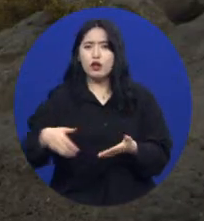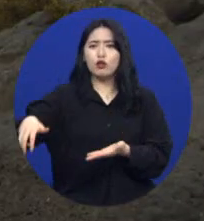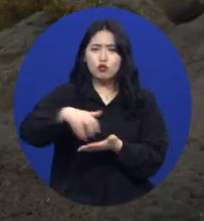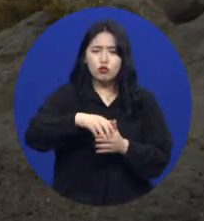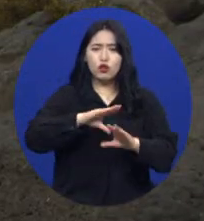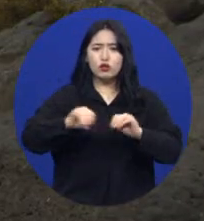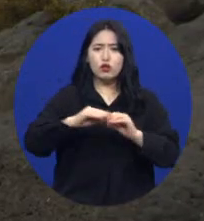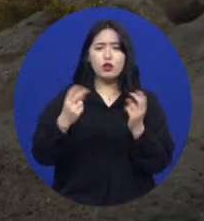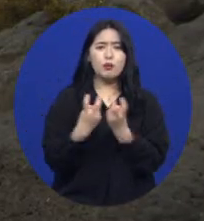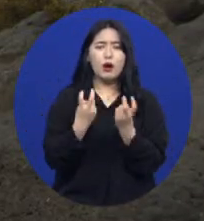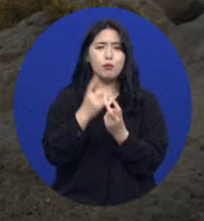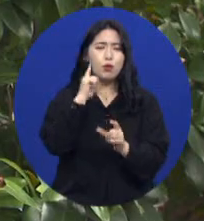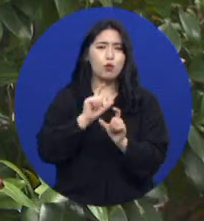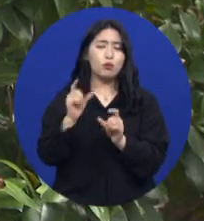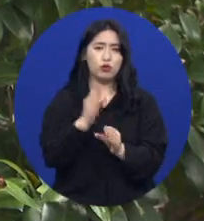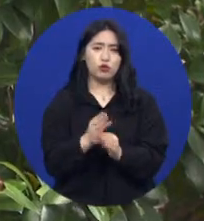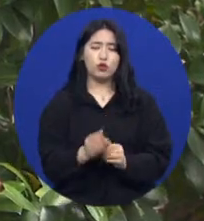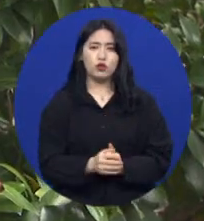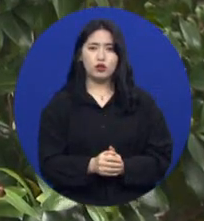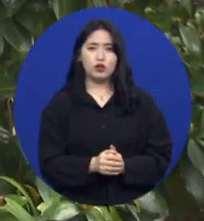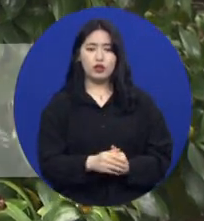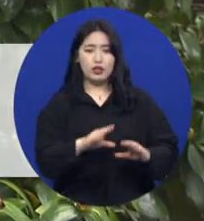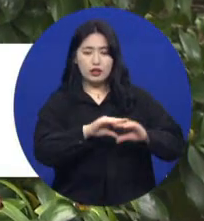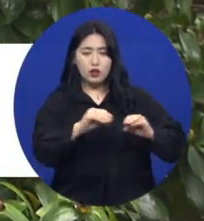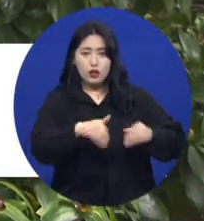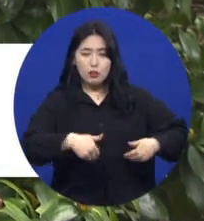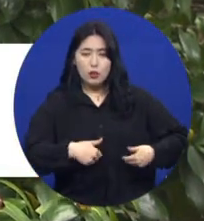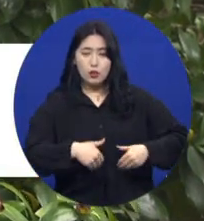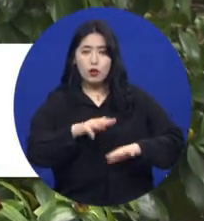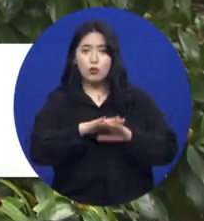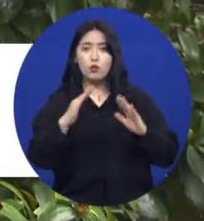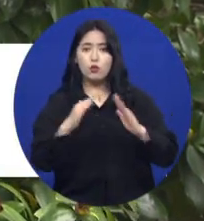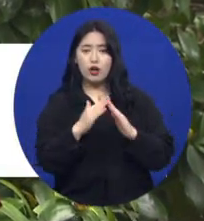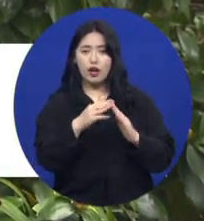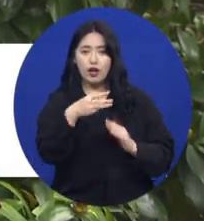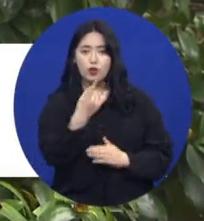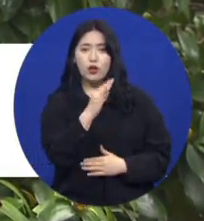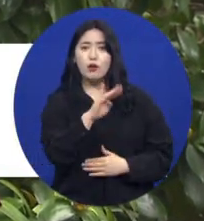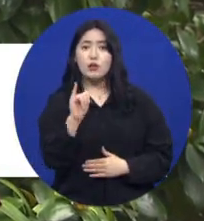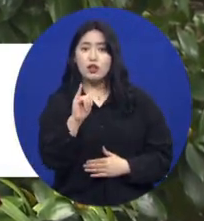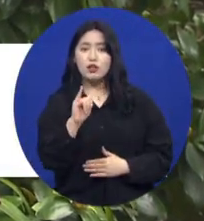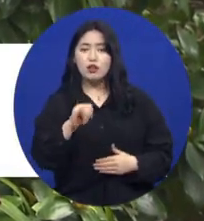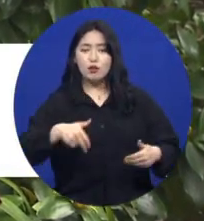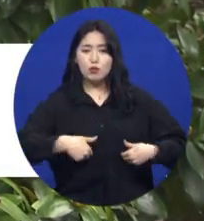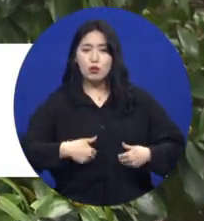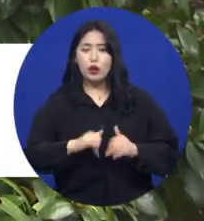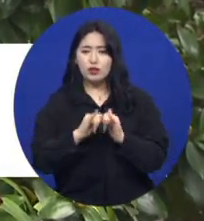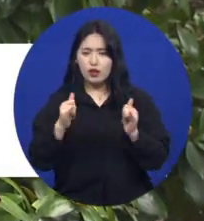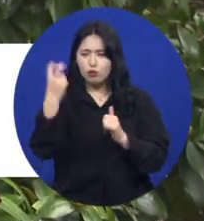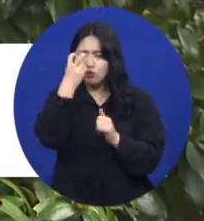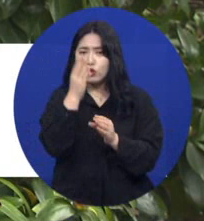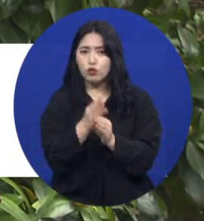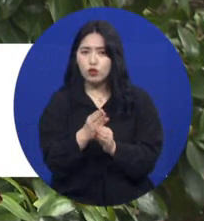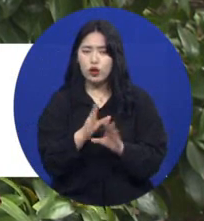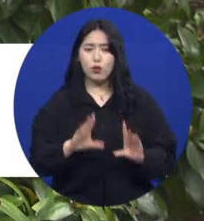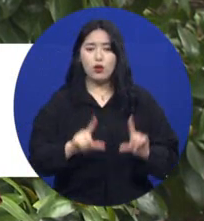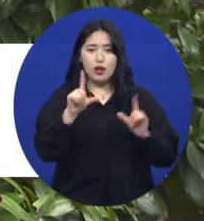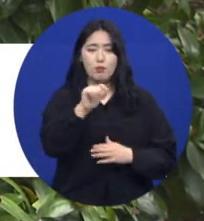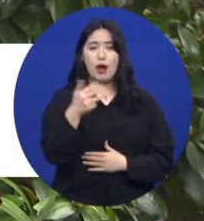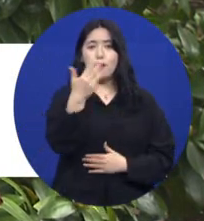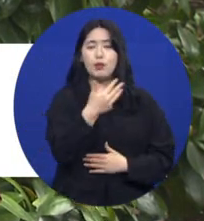대책을 강구하고 있습니다 탭이 가 필요한 농가들을 지금 수요조사를 하고 있고요 올래 는 1반 8천 톤까지